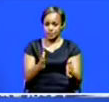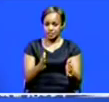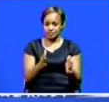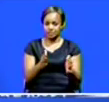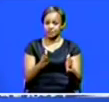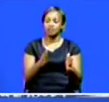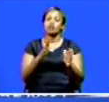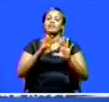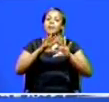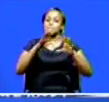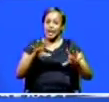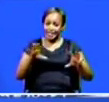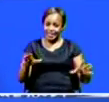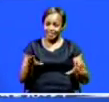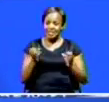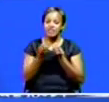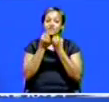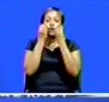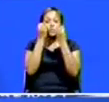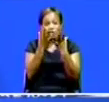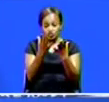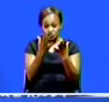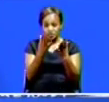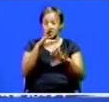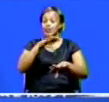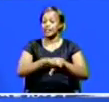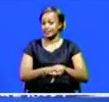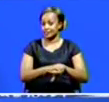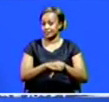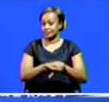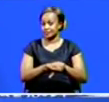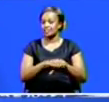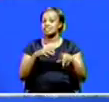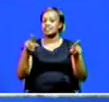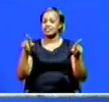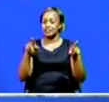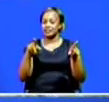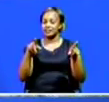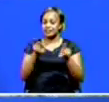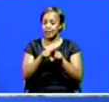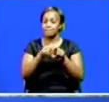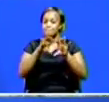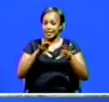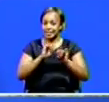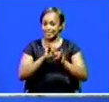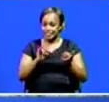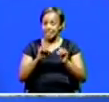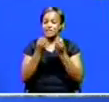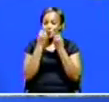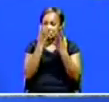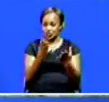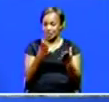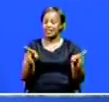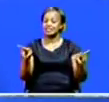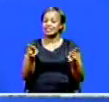Itawapea market information na pia itawapea marketing information. Na muhimu zaidi likiwa ni